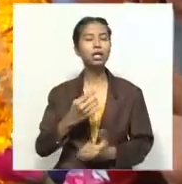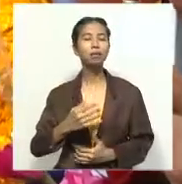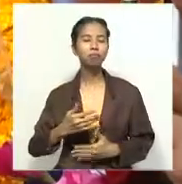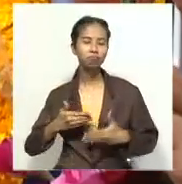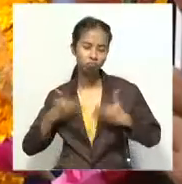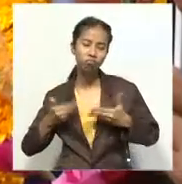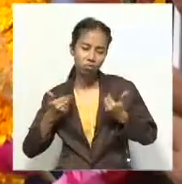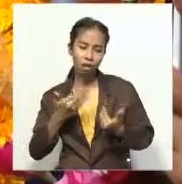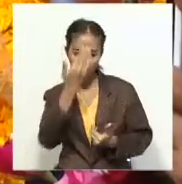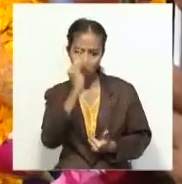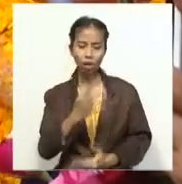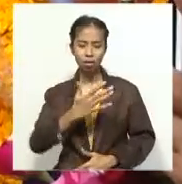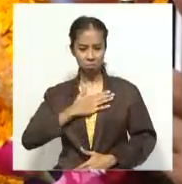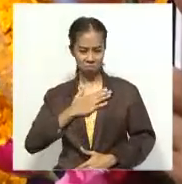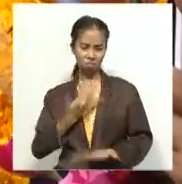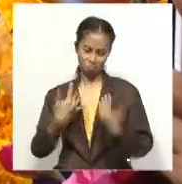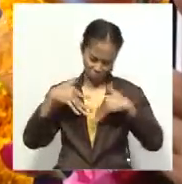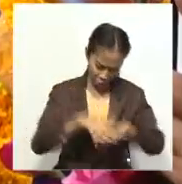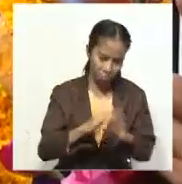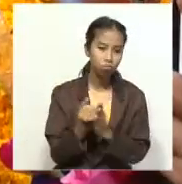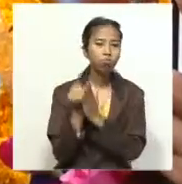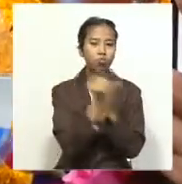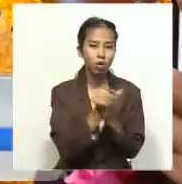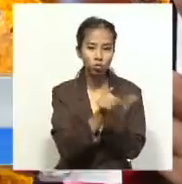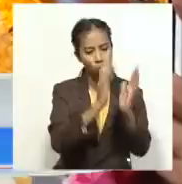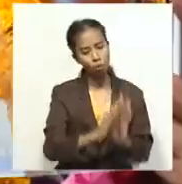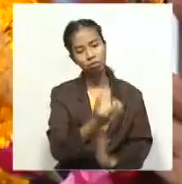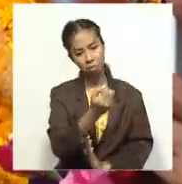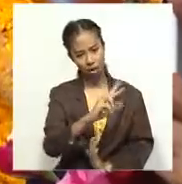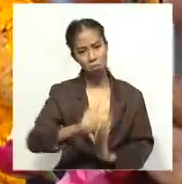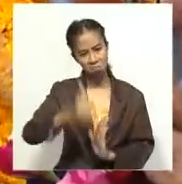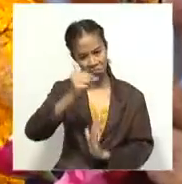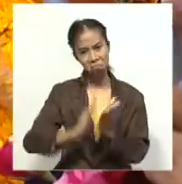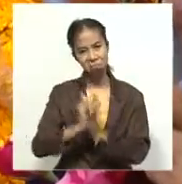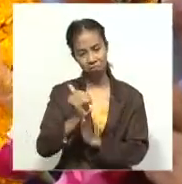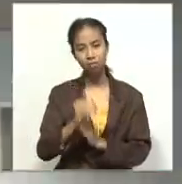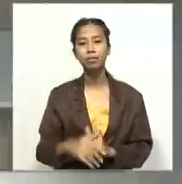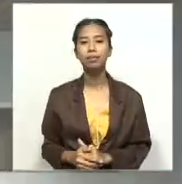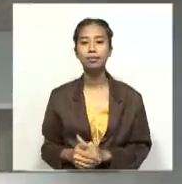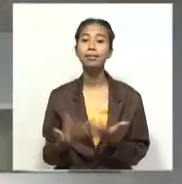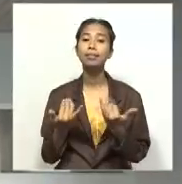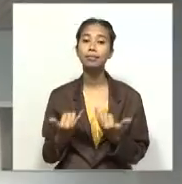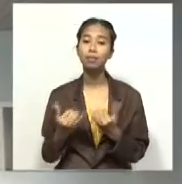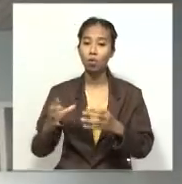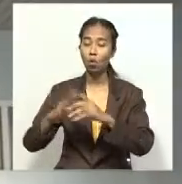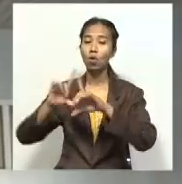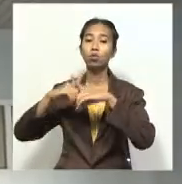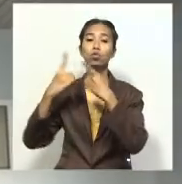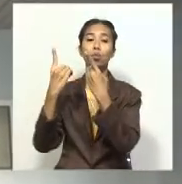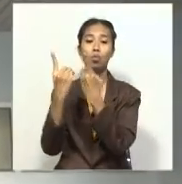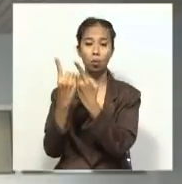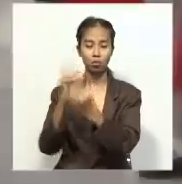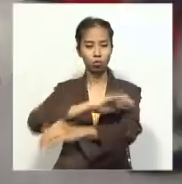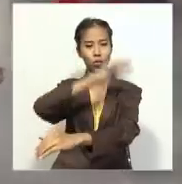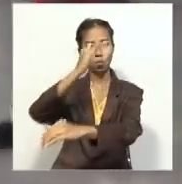ของภารกิจช่วยเหลือน้องๆทั้ง13คนนะครับ ขณะที่ด้านทีมชมรมปีนผา